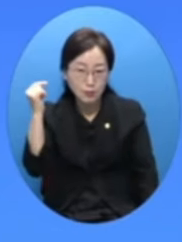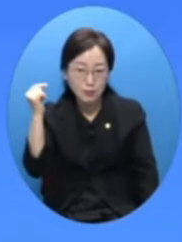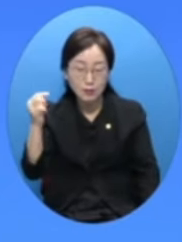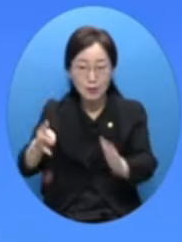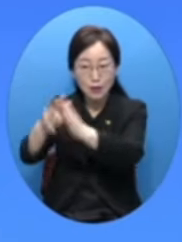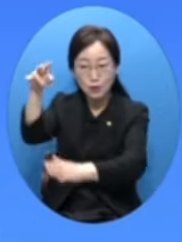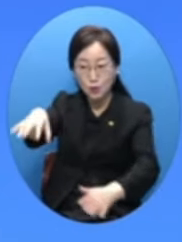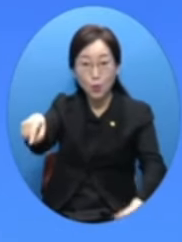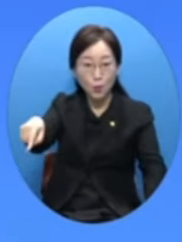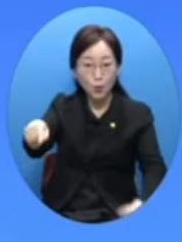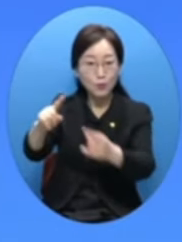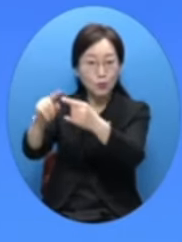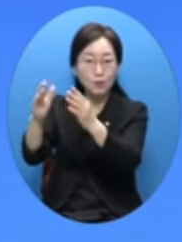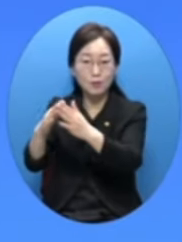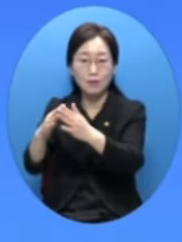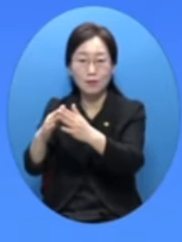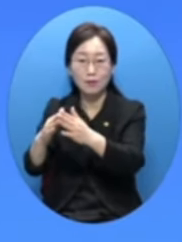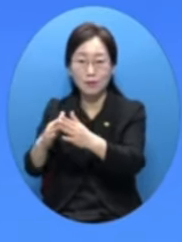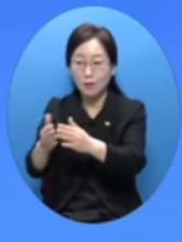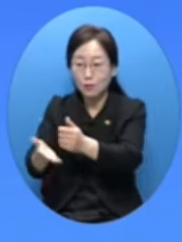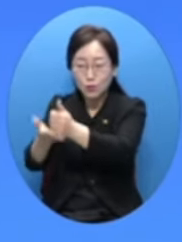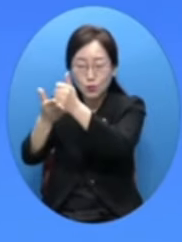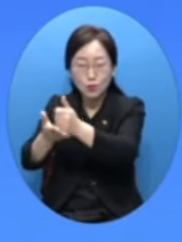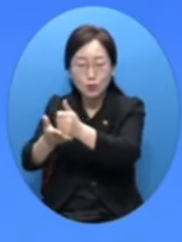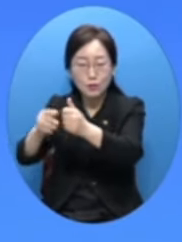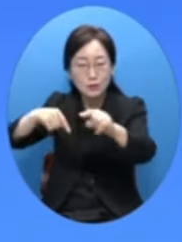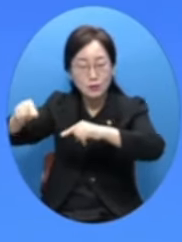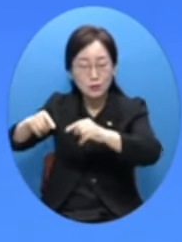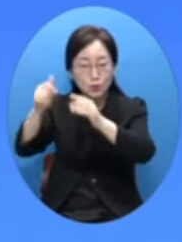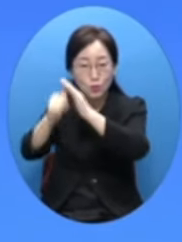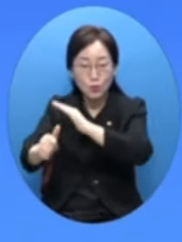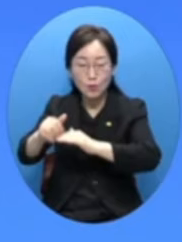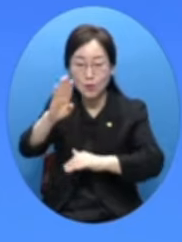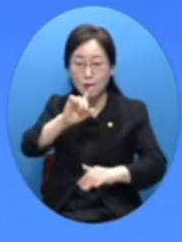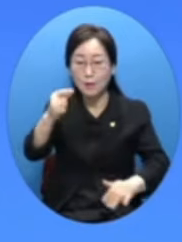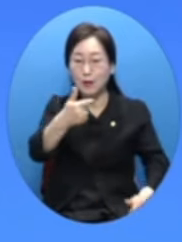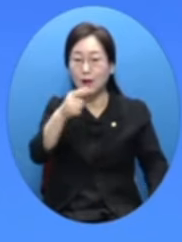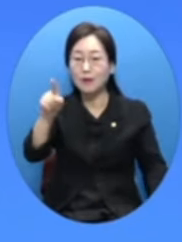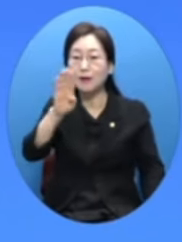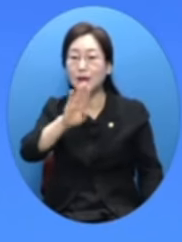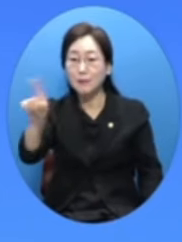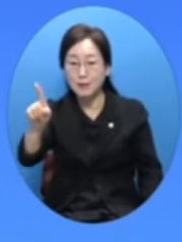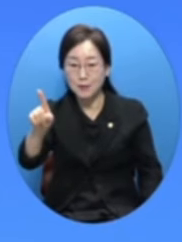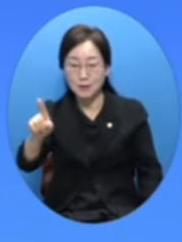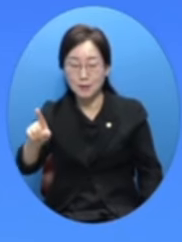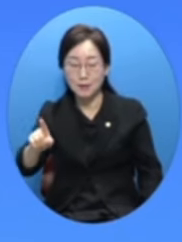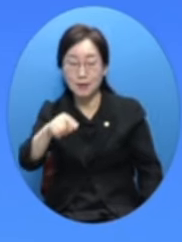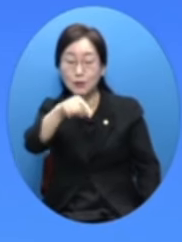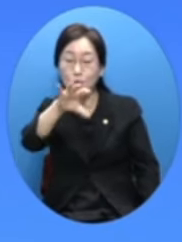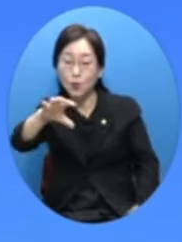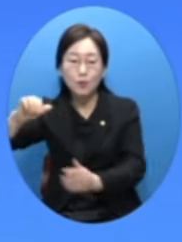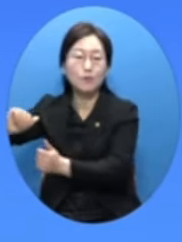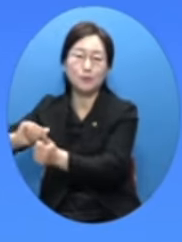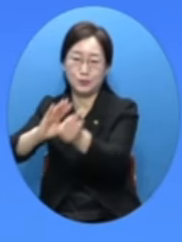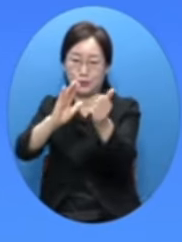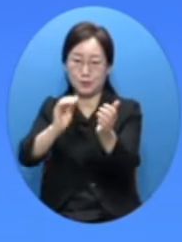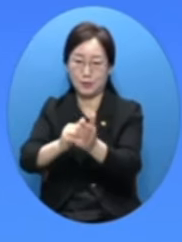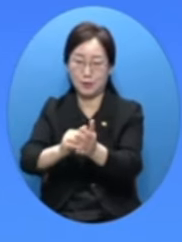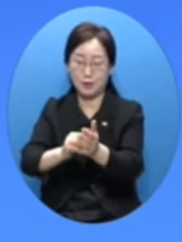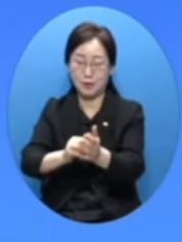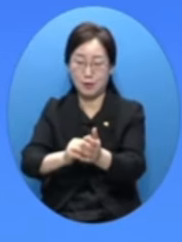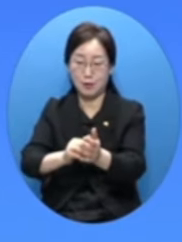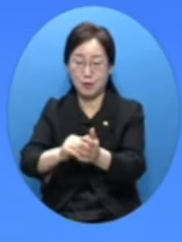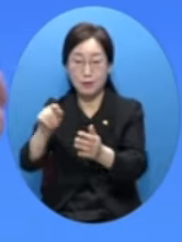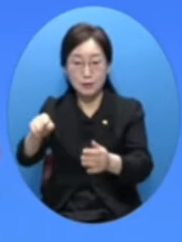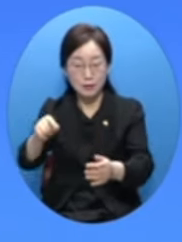예루살렘 교회에서 존경받는 지도자 바나바를 안디옥 교회에 파송을 했습니다. 바나바가 오고 난